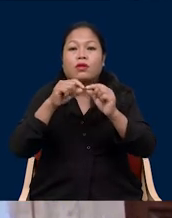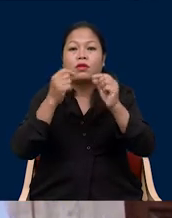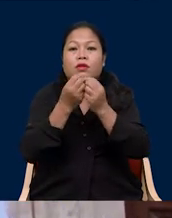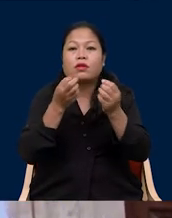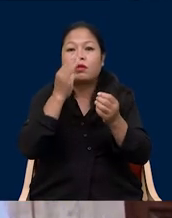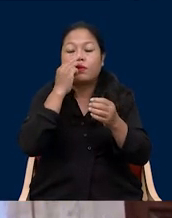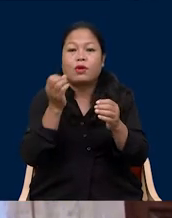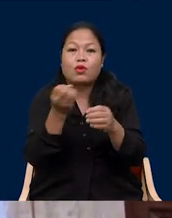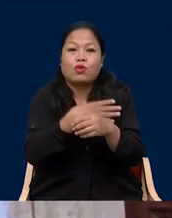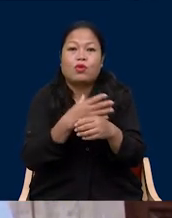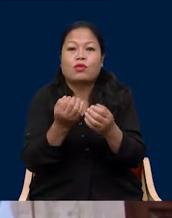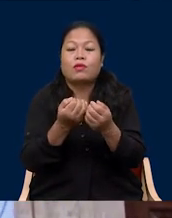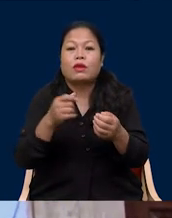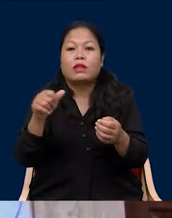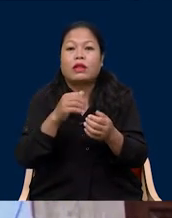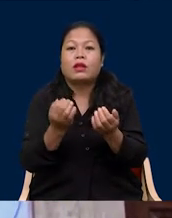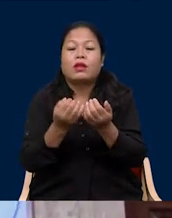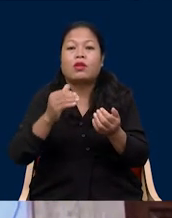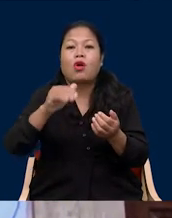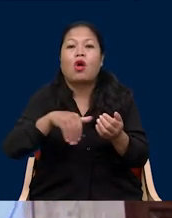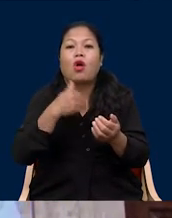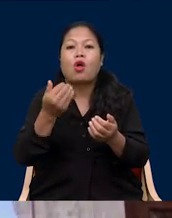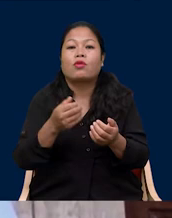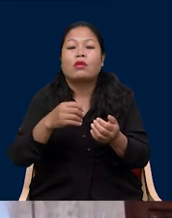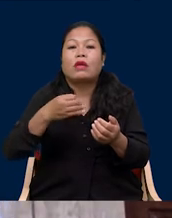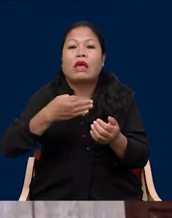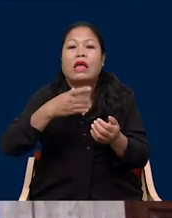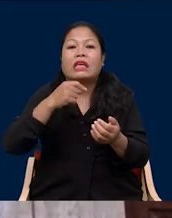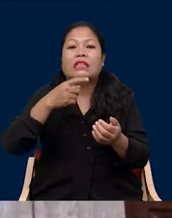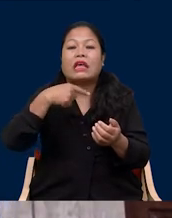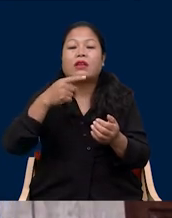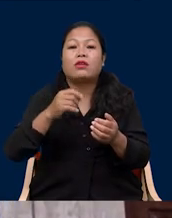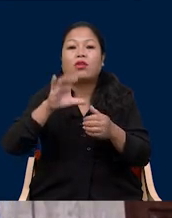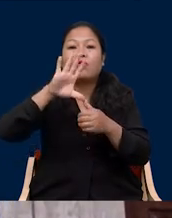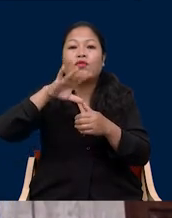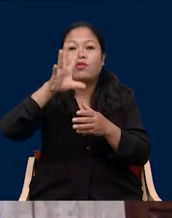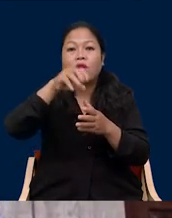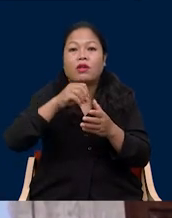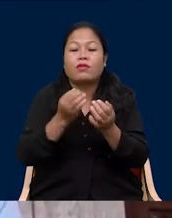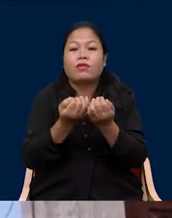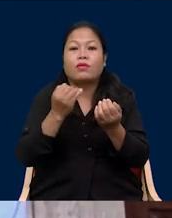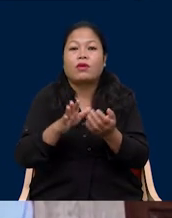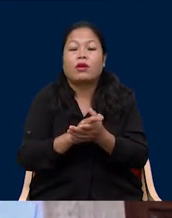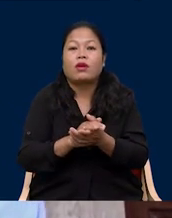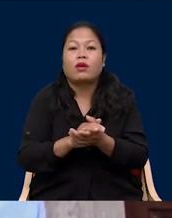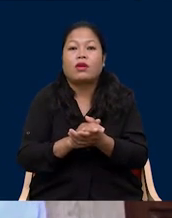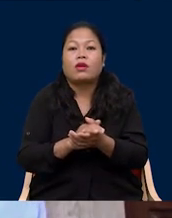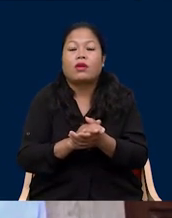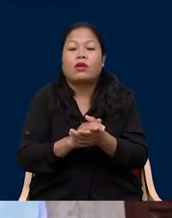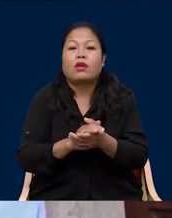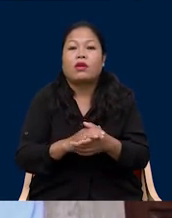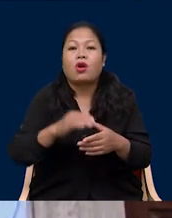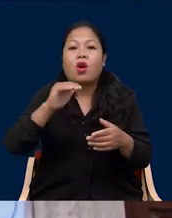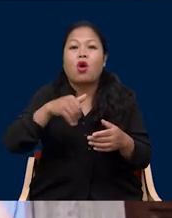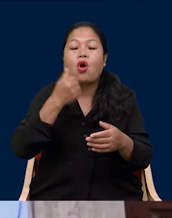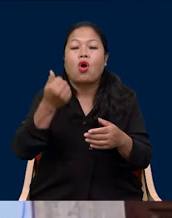कृषि क्षेत्रमा चाहिँ ठुलो असर पर्छ, त्यसले गर्दाखेरि अर्को धानको बोट बिरुवा चाहिँ हामीले लिएर आउनुपर्छ भन्ने कुरा. अब